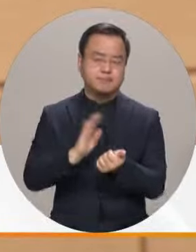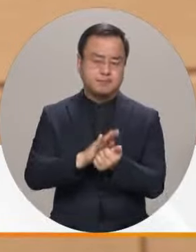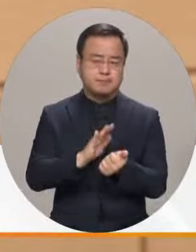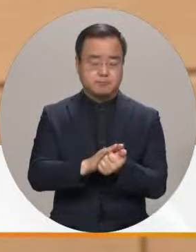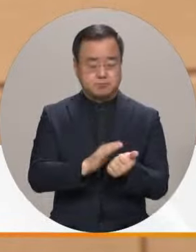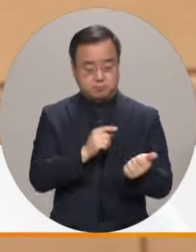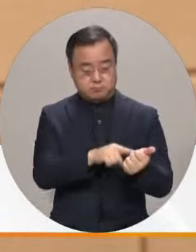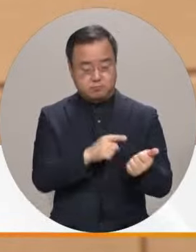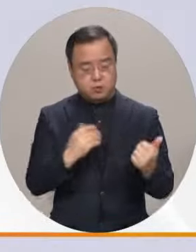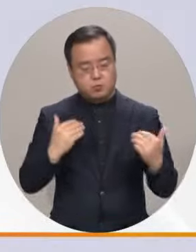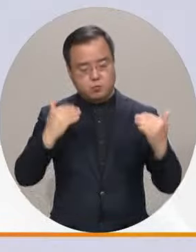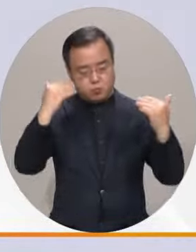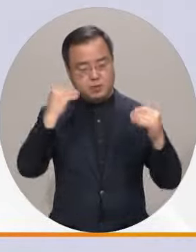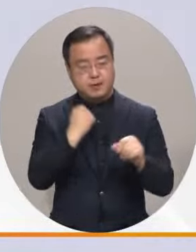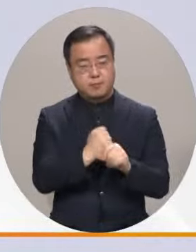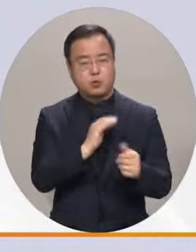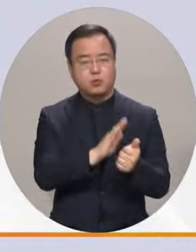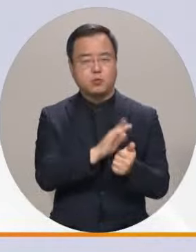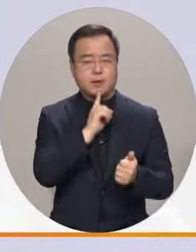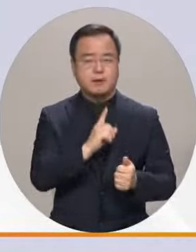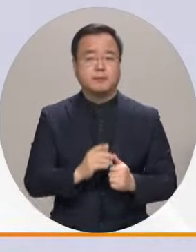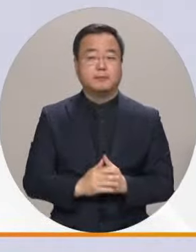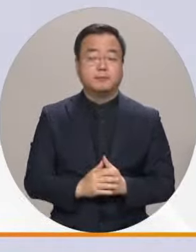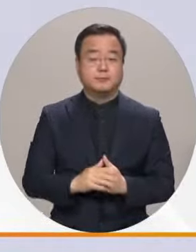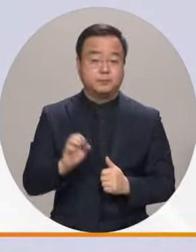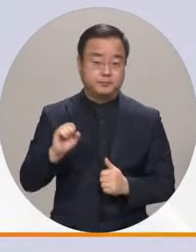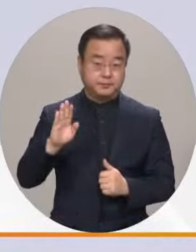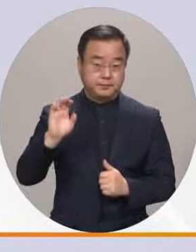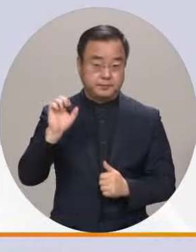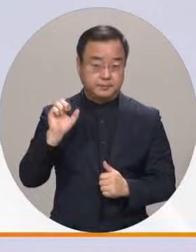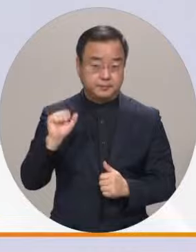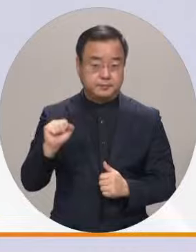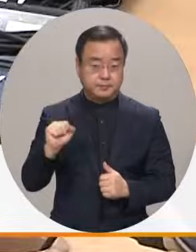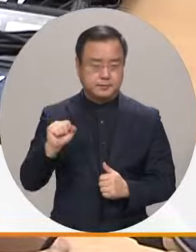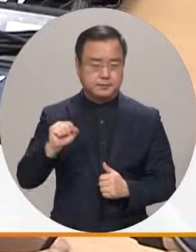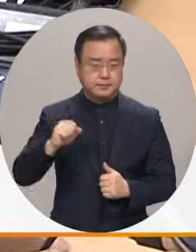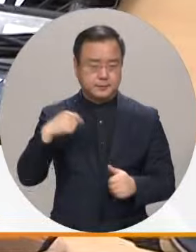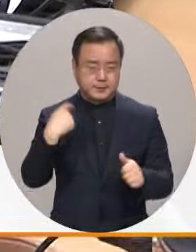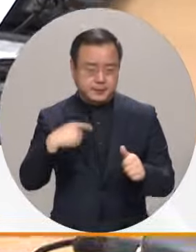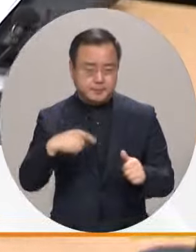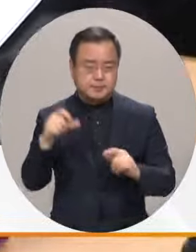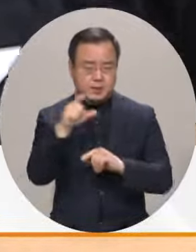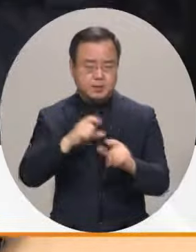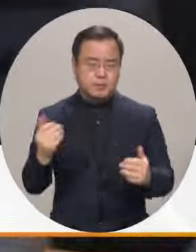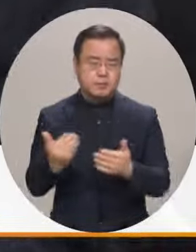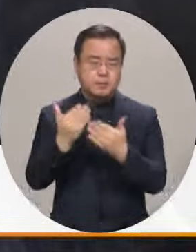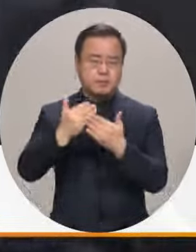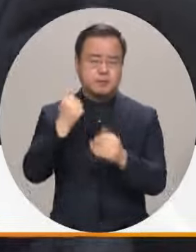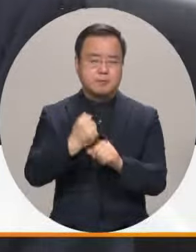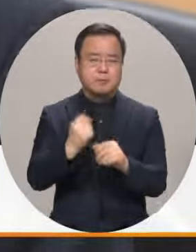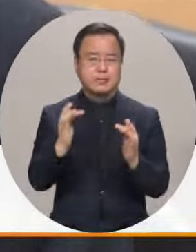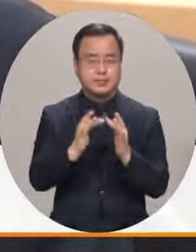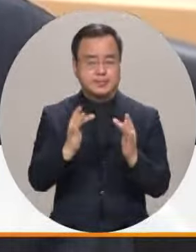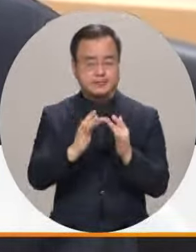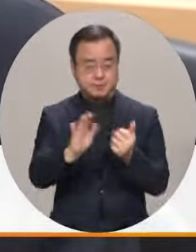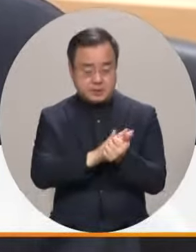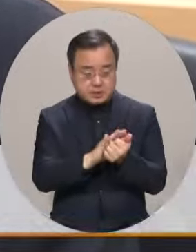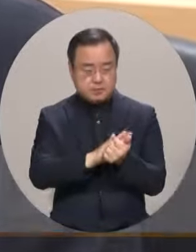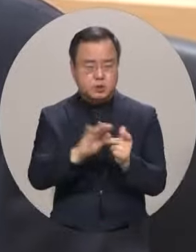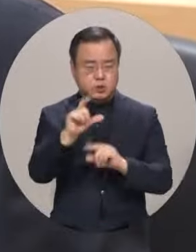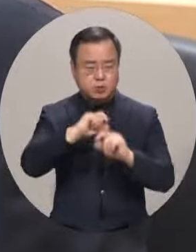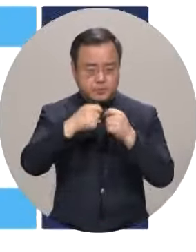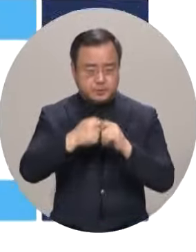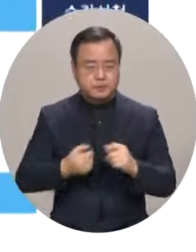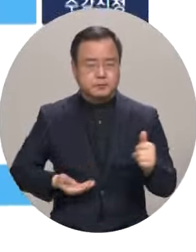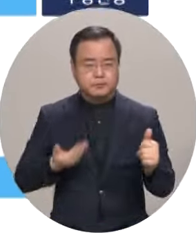하자는 취지입니다 초점은 EBS 강의를 고도화하고 온라인 기반 서비스를 정교하게 제공하는